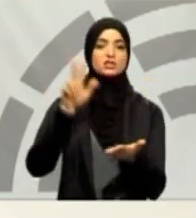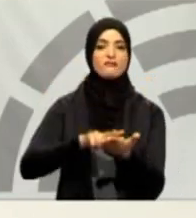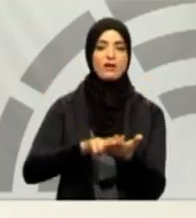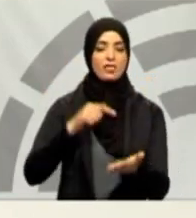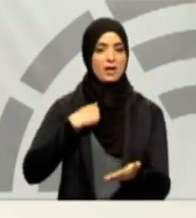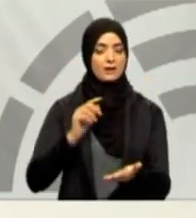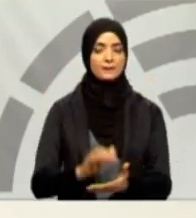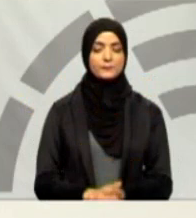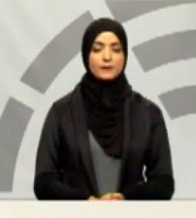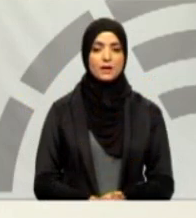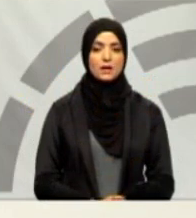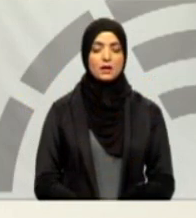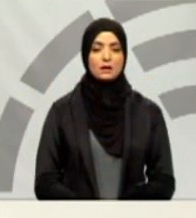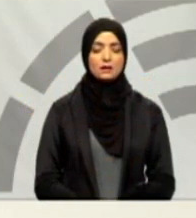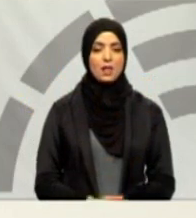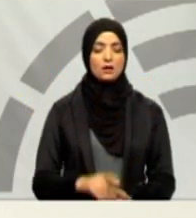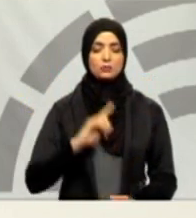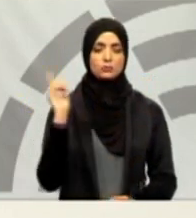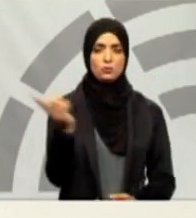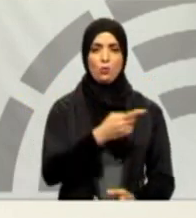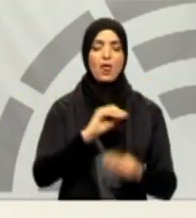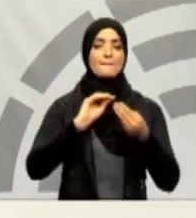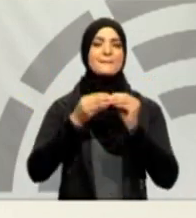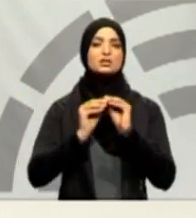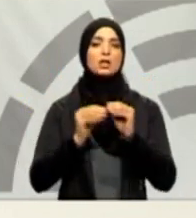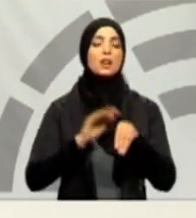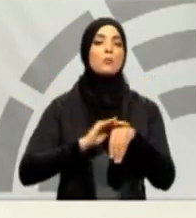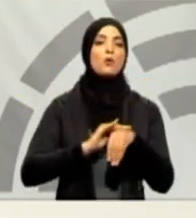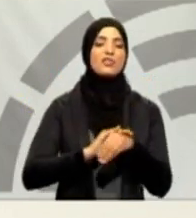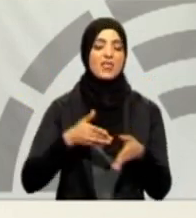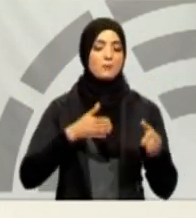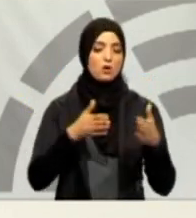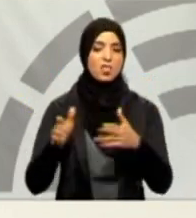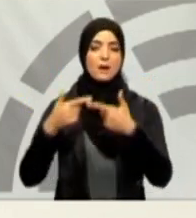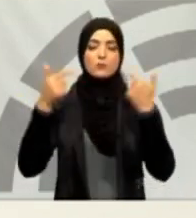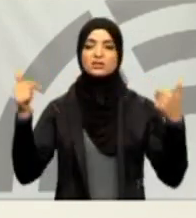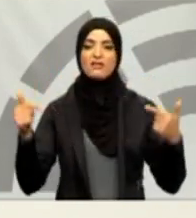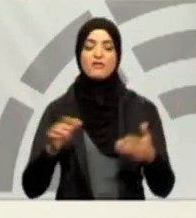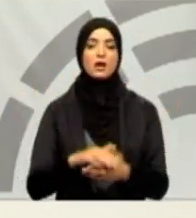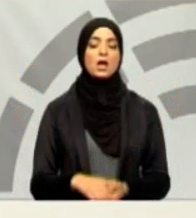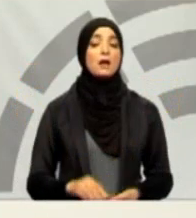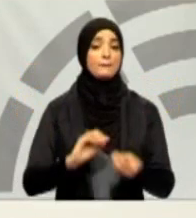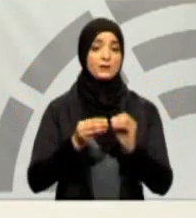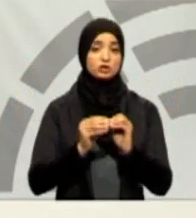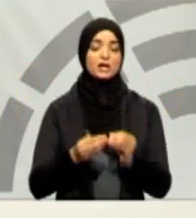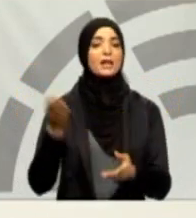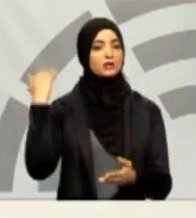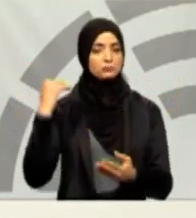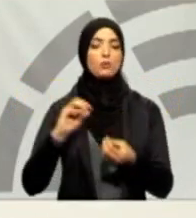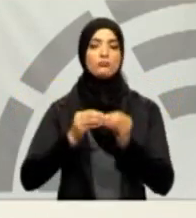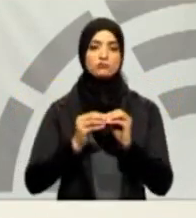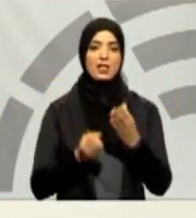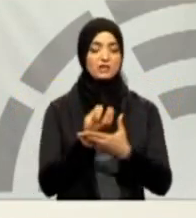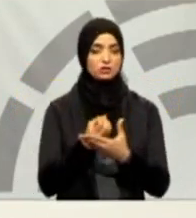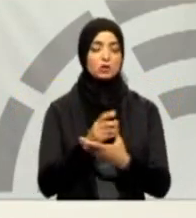المطلق لكل مشاغل سكان مدنين خاصه مدين الشماليه المشاغل العالقه والمستجده